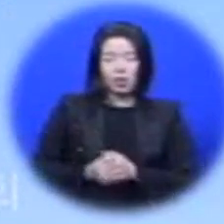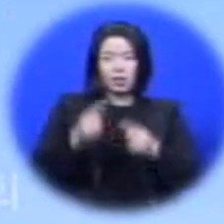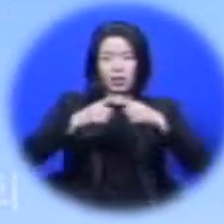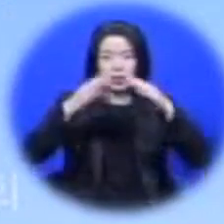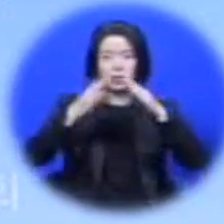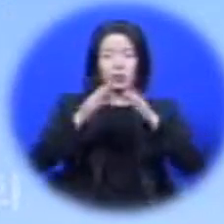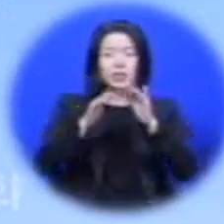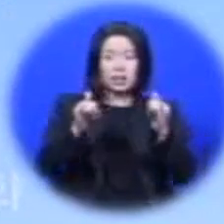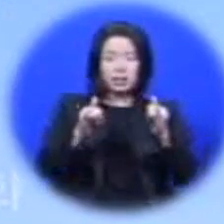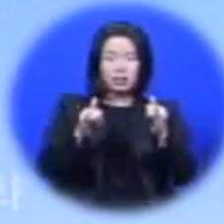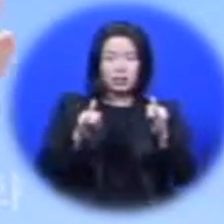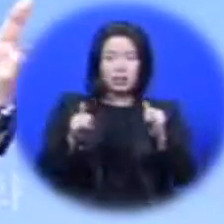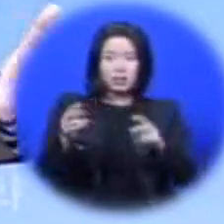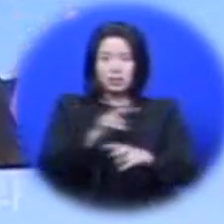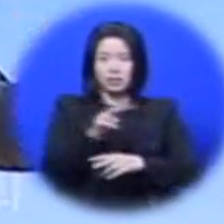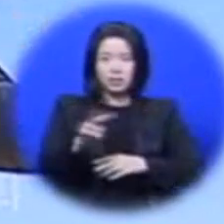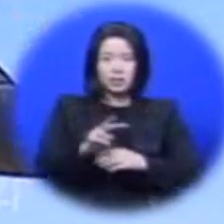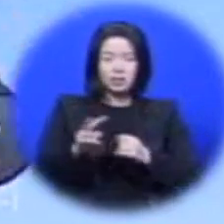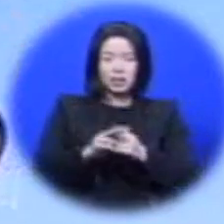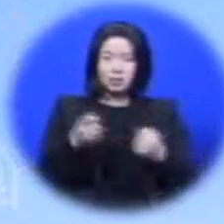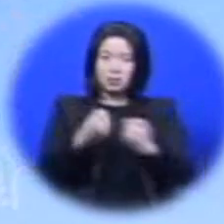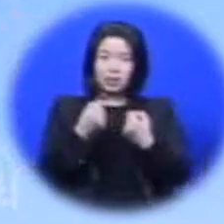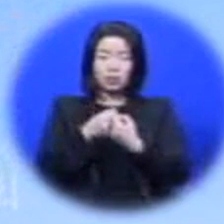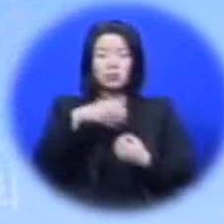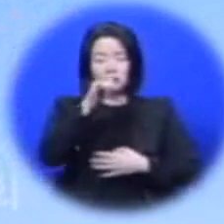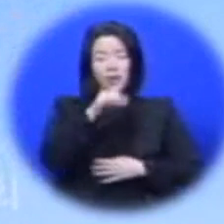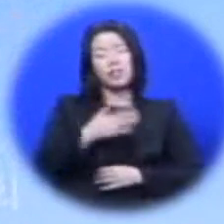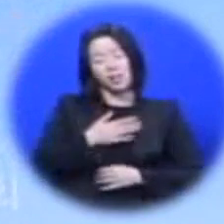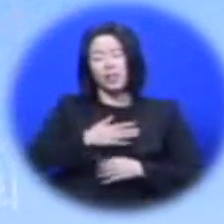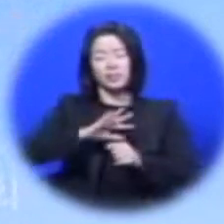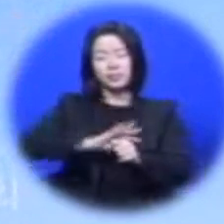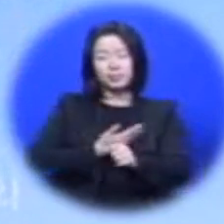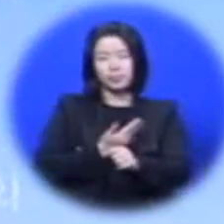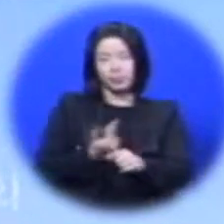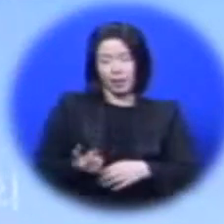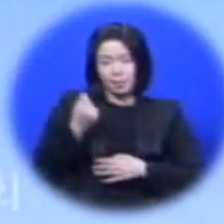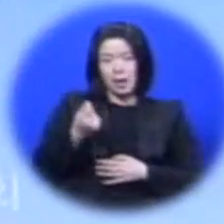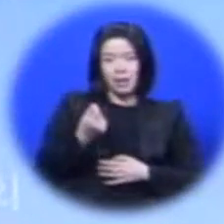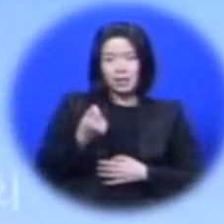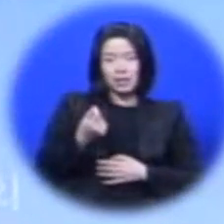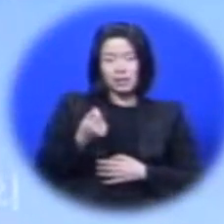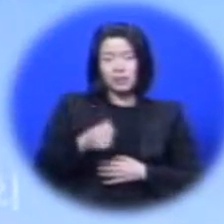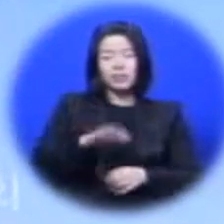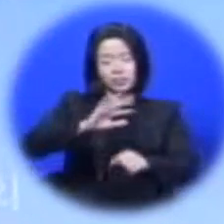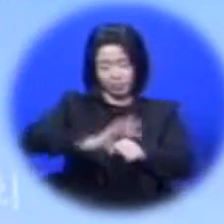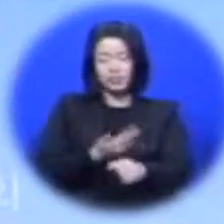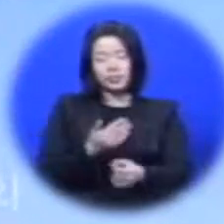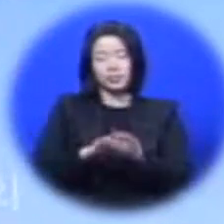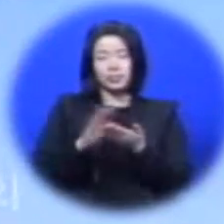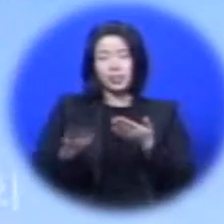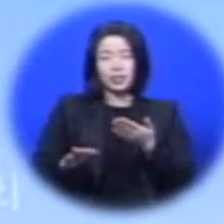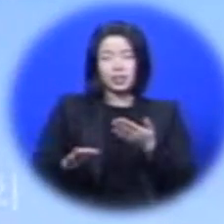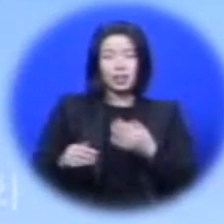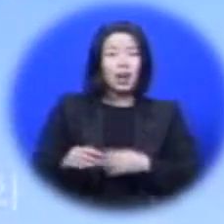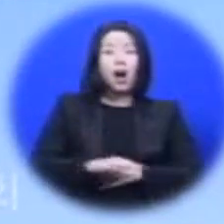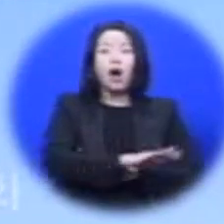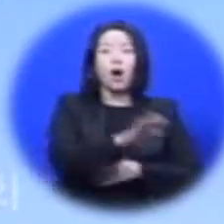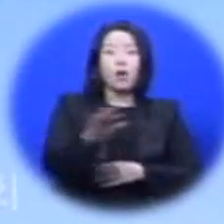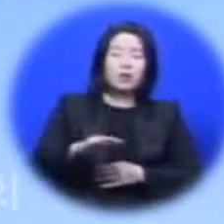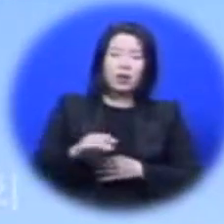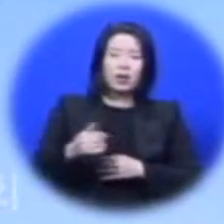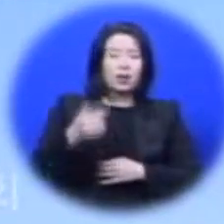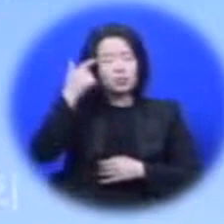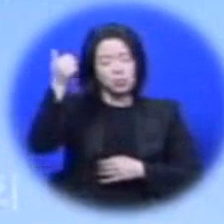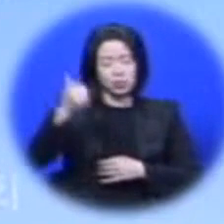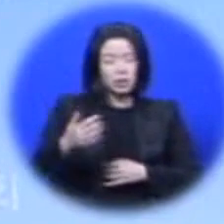교우들 사이에 만약에 서로 다툼이 있었다. 내가 잘못했습니다. 즉시 제가 잘못. 아니 여러분, 아니 목사님